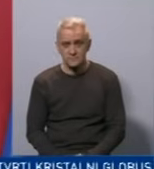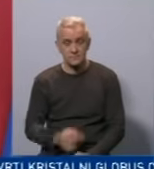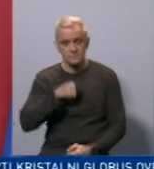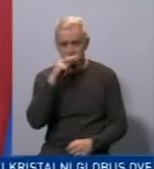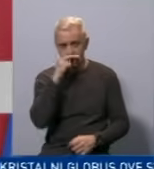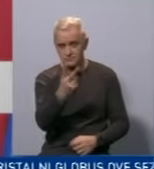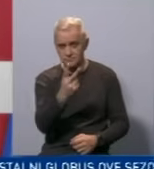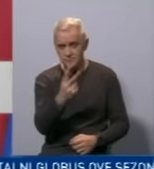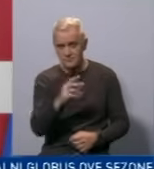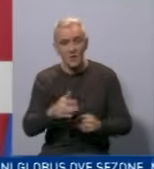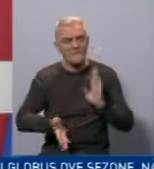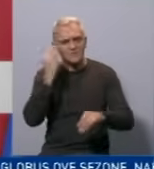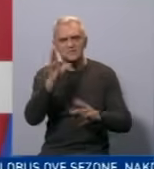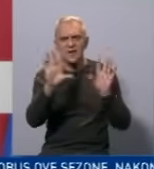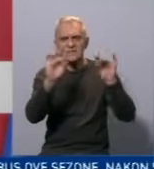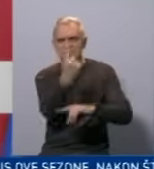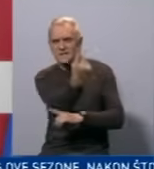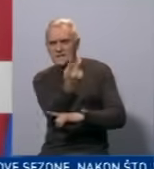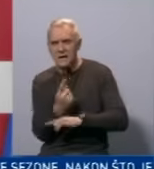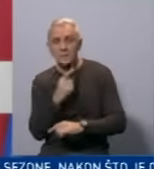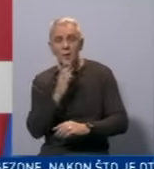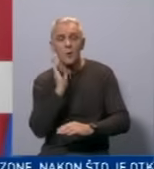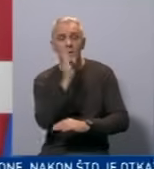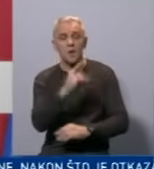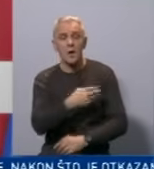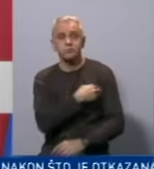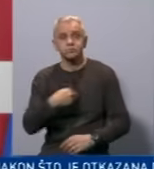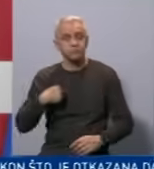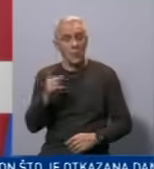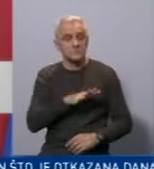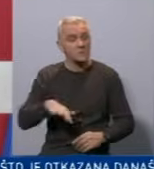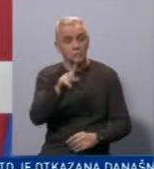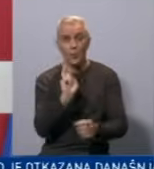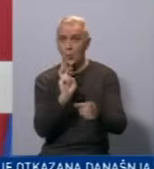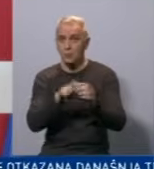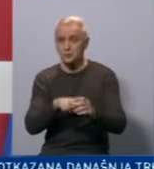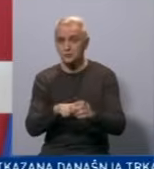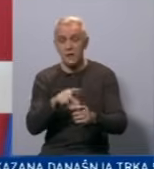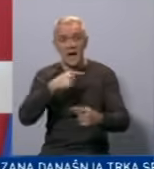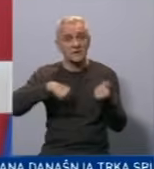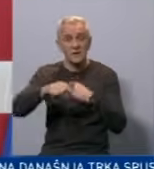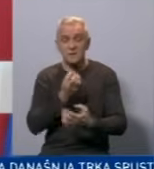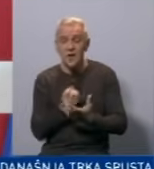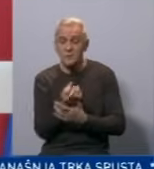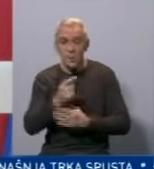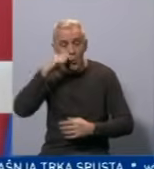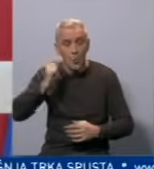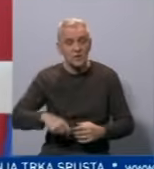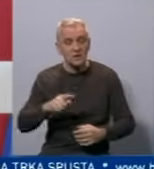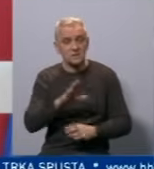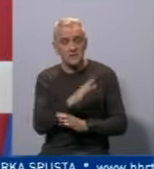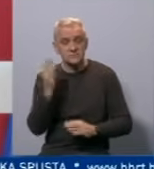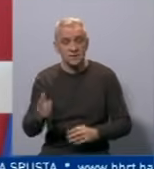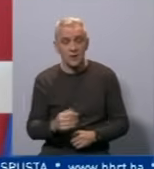Nadgledali smo više od 10 raketa koje su išle prema poljskoj teritoriji. To je uključivalo i razmjenu informacija s ukrajinskom stranom.